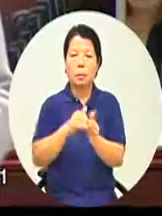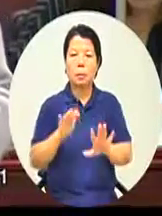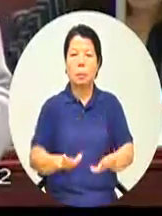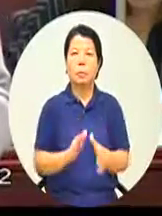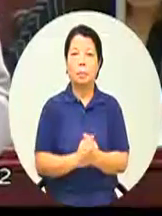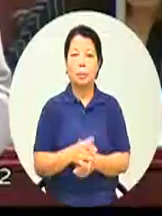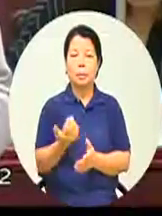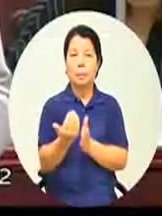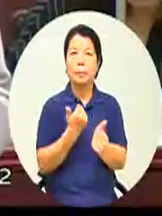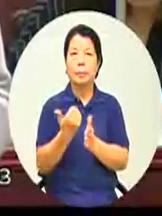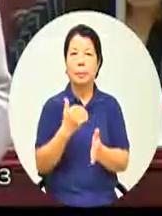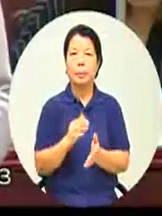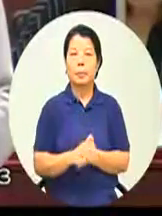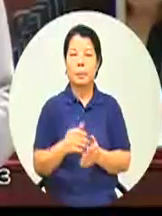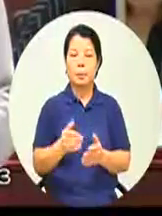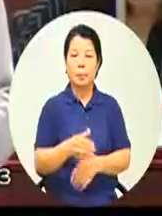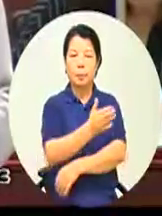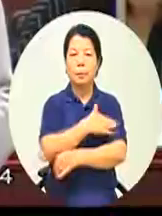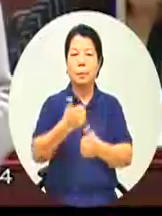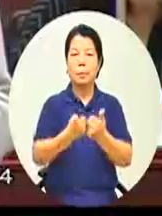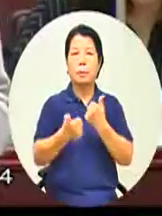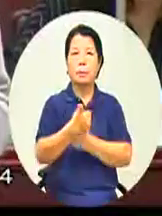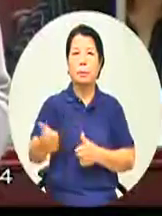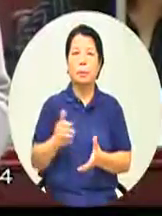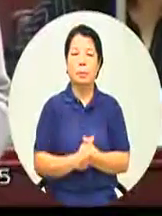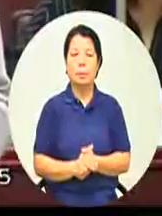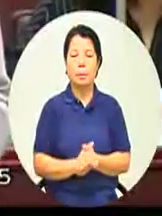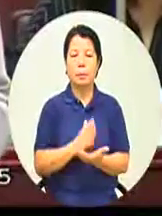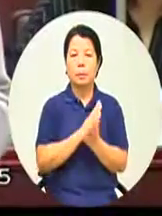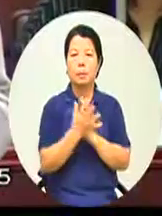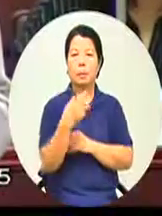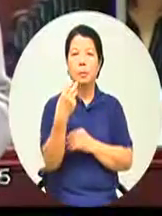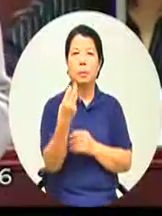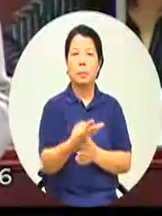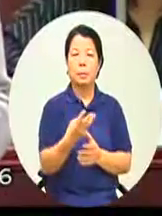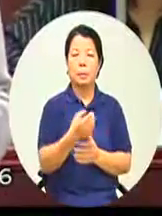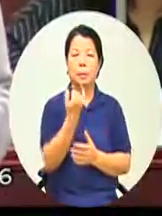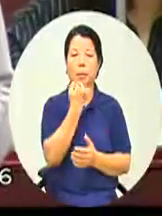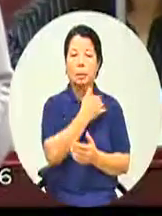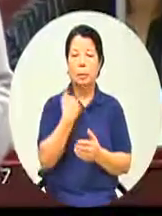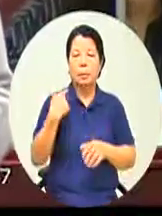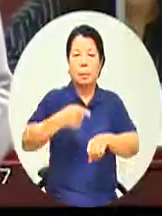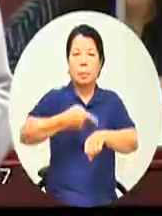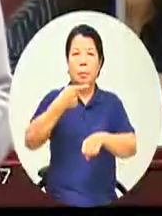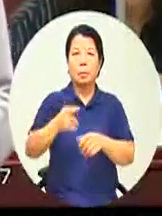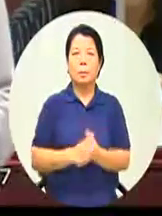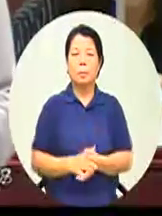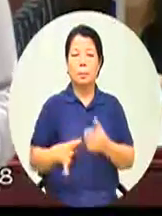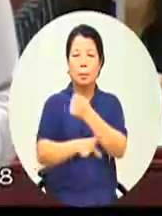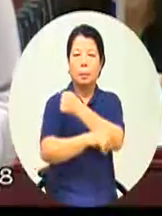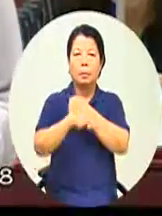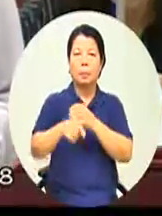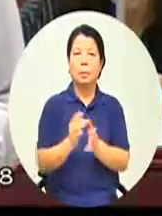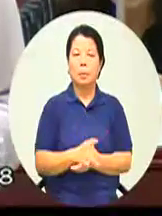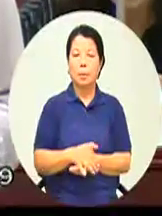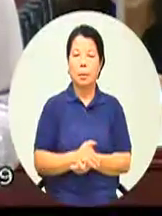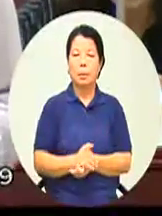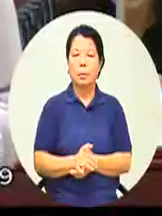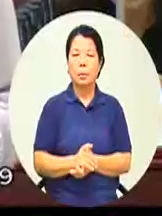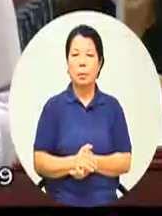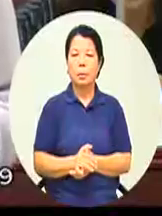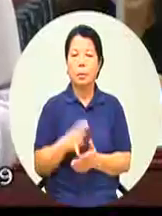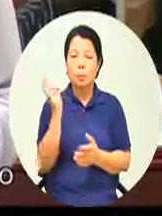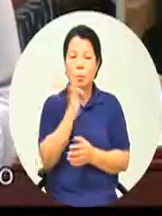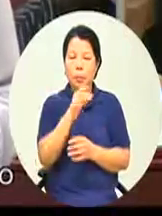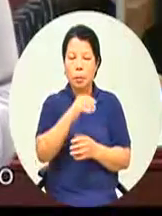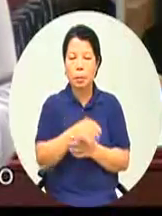其实刚刚陈议员讲的那三种可能性，基本上我们都不希望它发生啦。对，